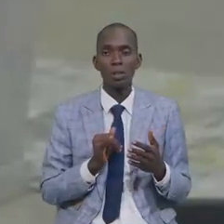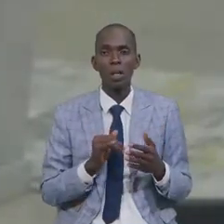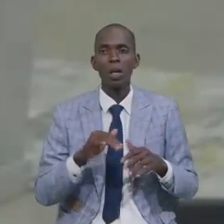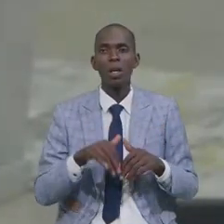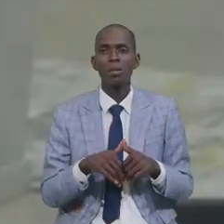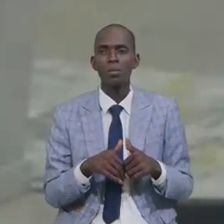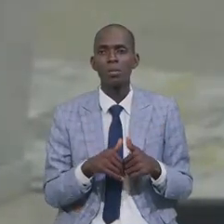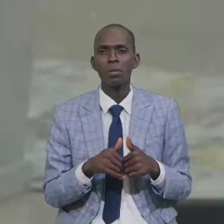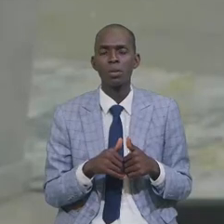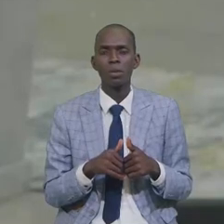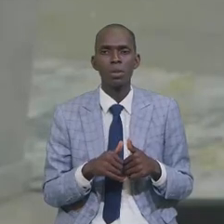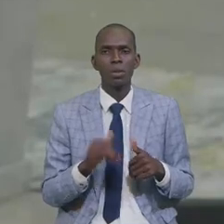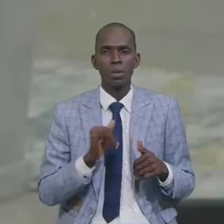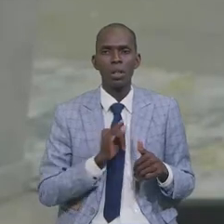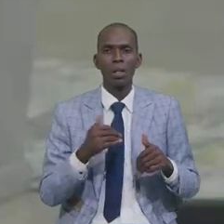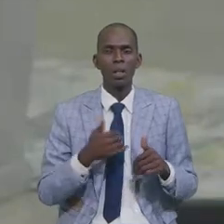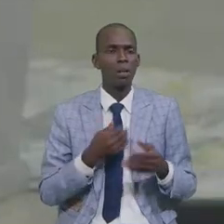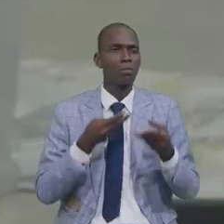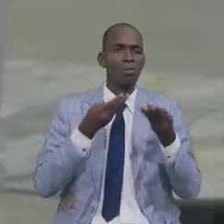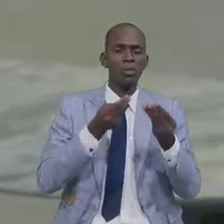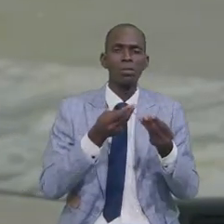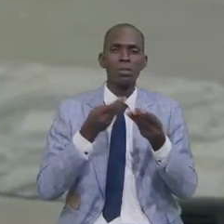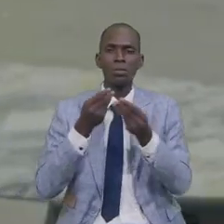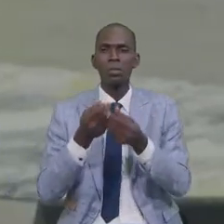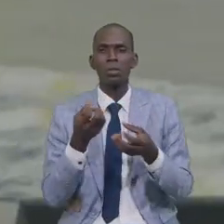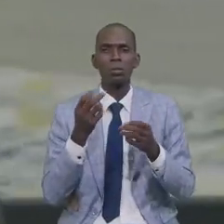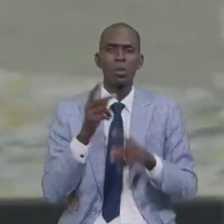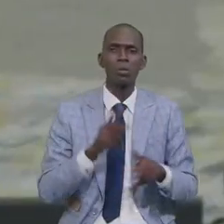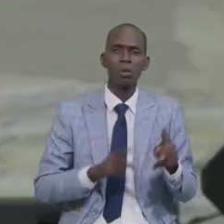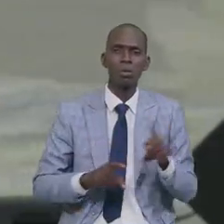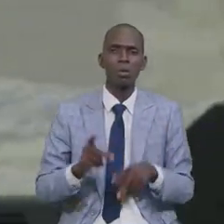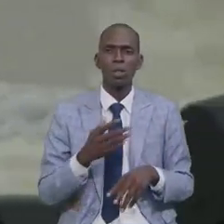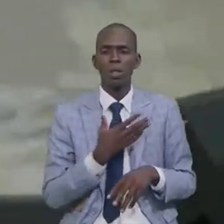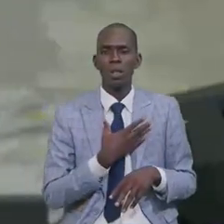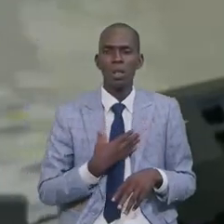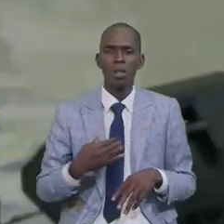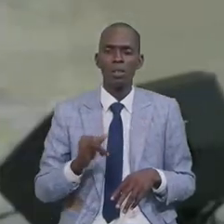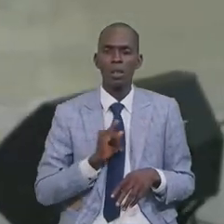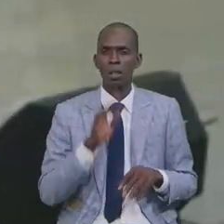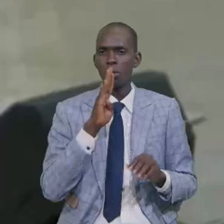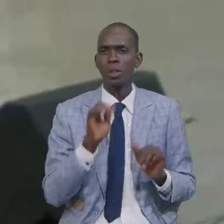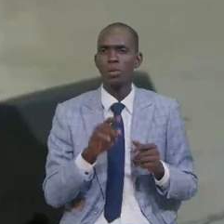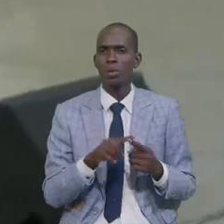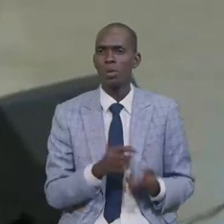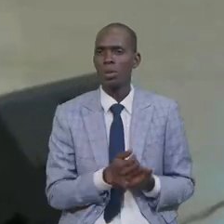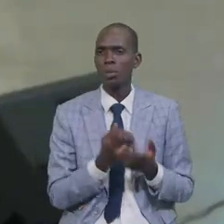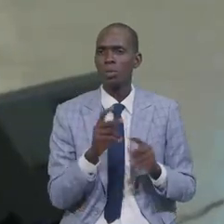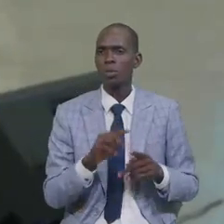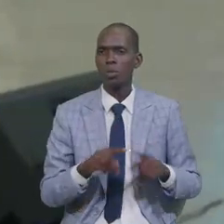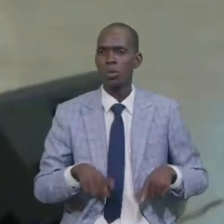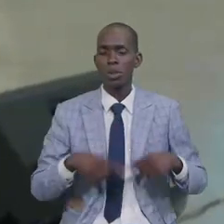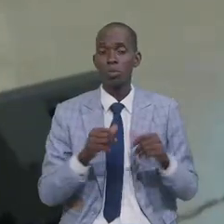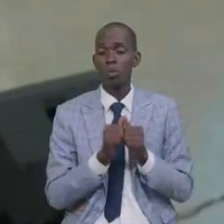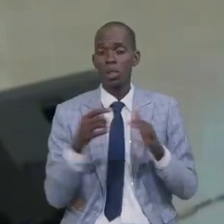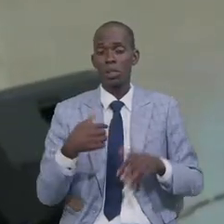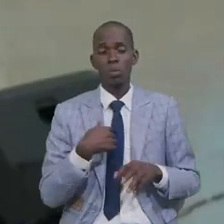j'ai plus d'argent. Oh, cette famille et autres là. Et c'est moi qui les fais survivre sans moi.